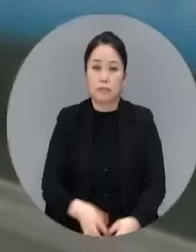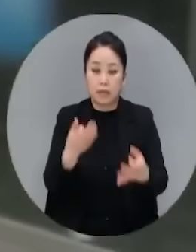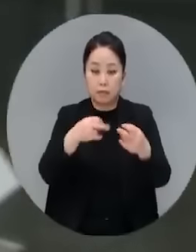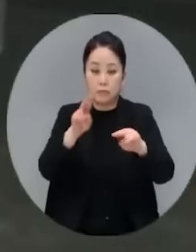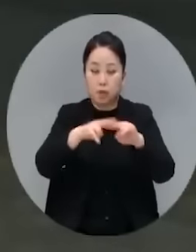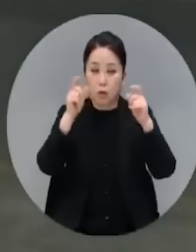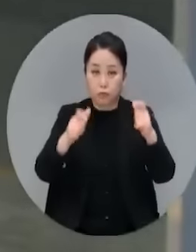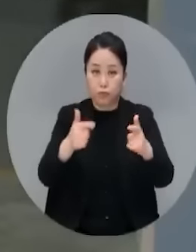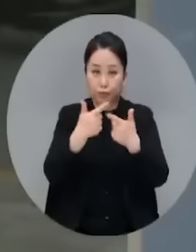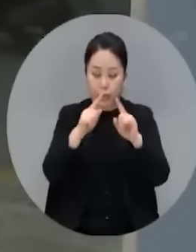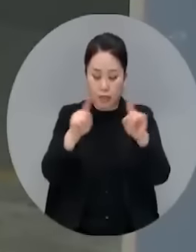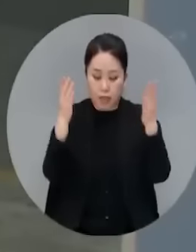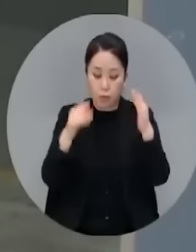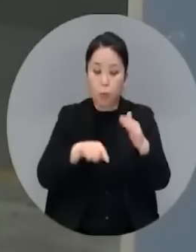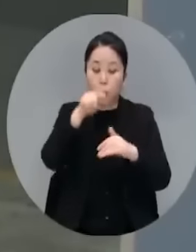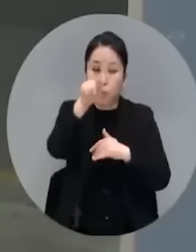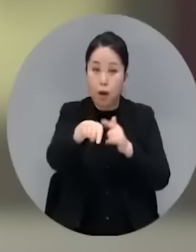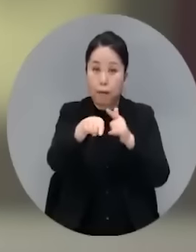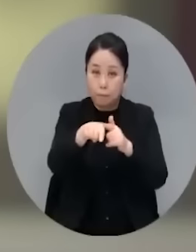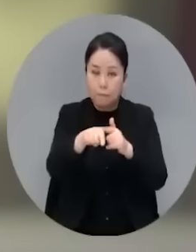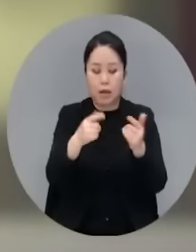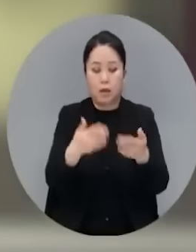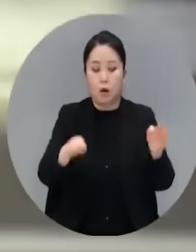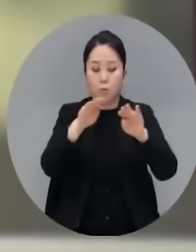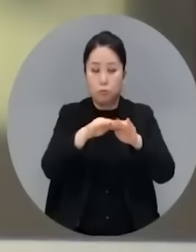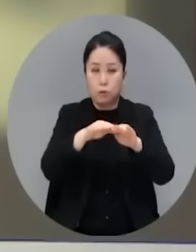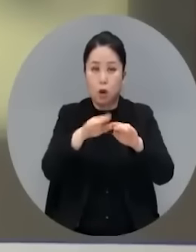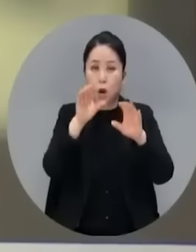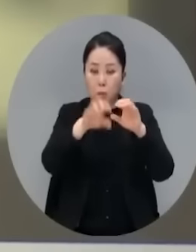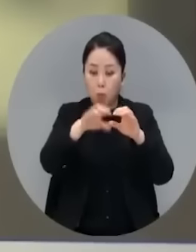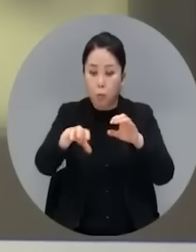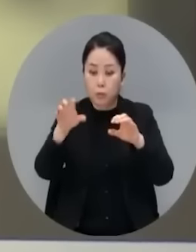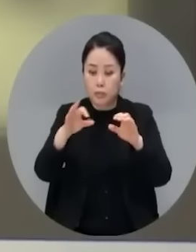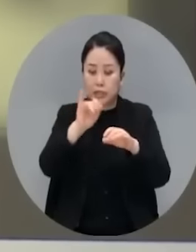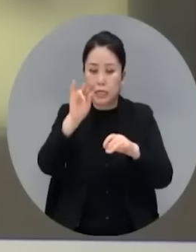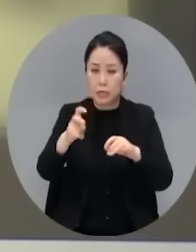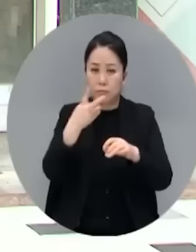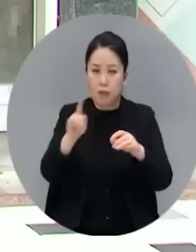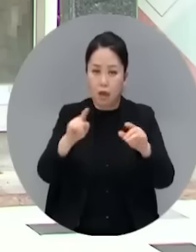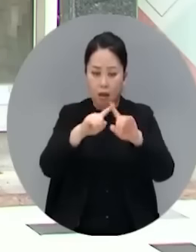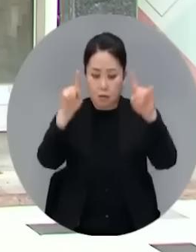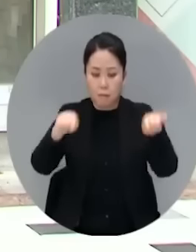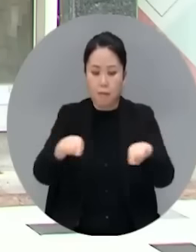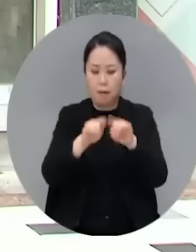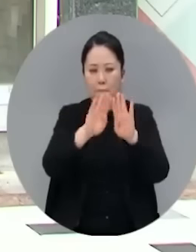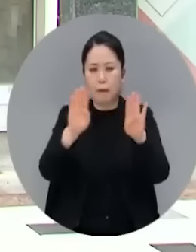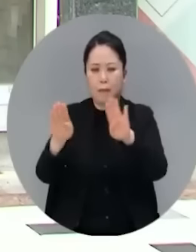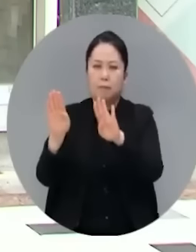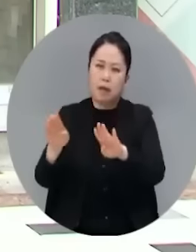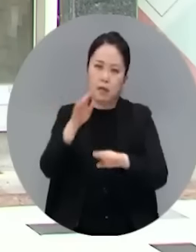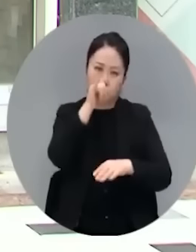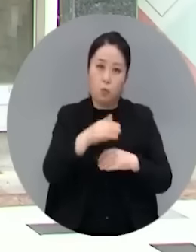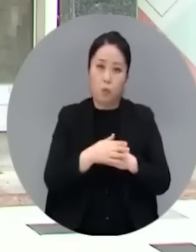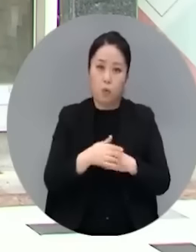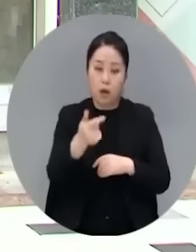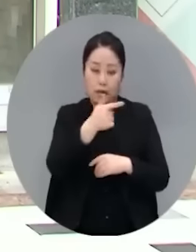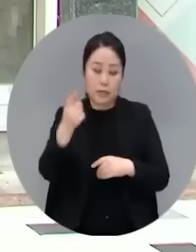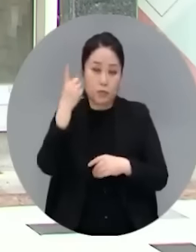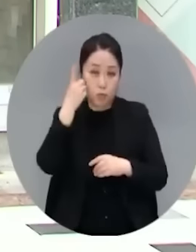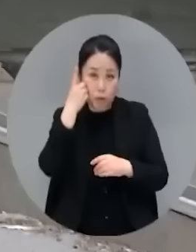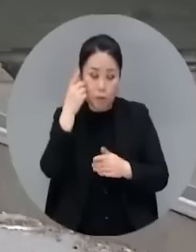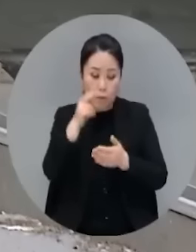강정구 부산대학교 앞. 건물 곳곳은 임대 연수막으로 뒤덮여 있습니다. 대형 휴대폰 판매 매장은